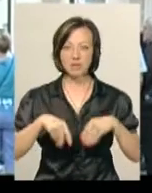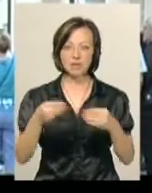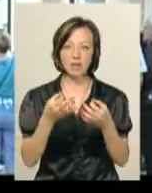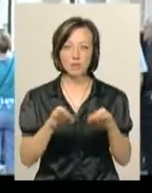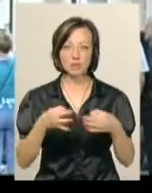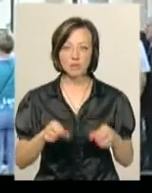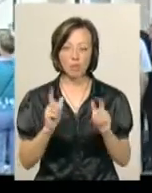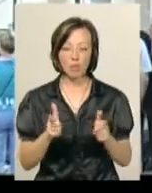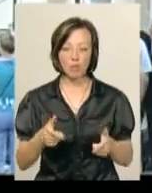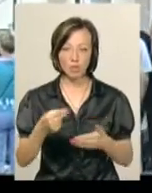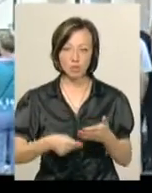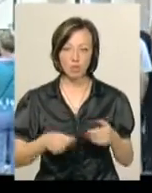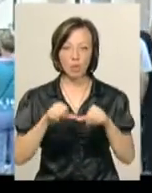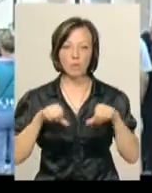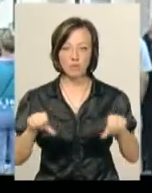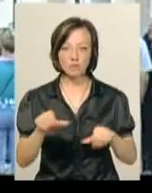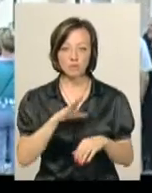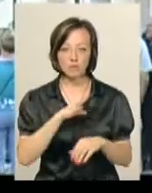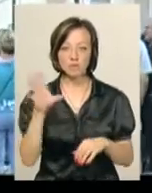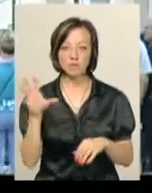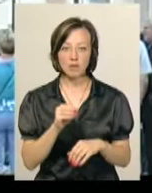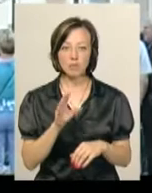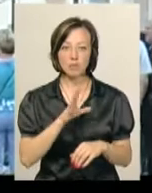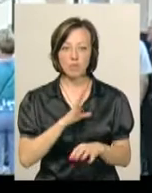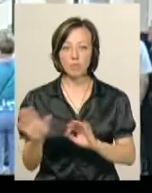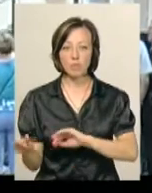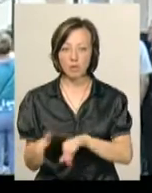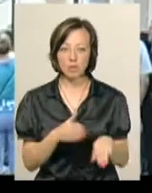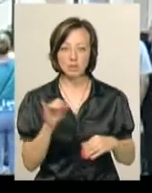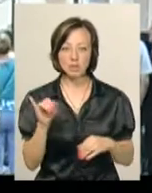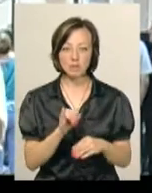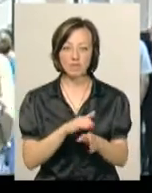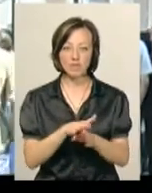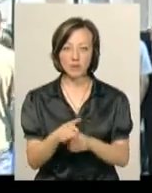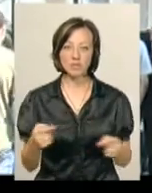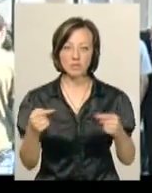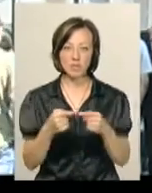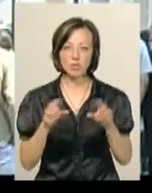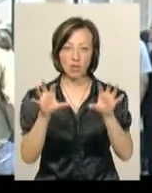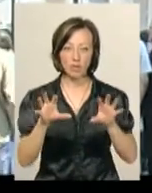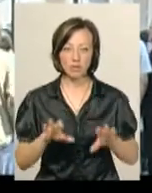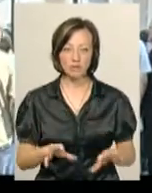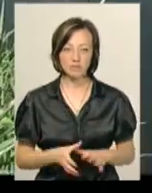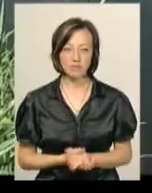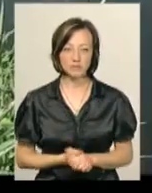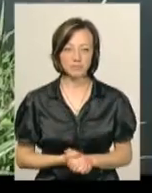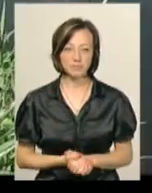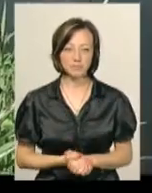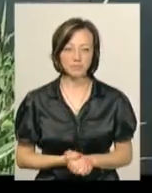дозвола, погодження, відповідні комісії. Все було пройдено і виконано згідно чинного законодавства.